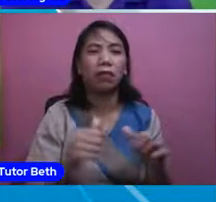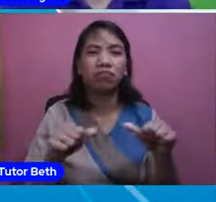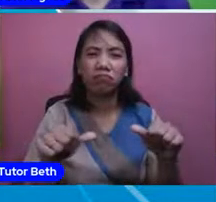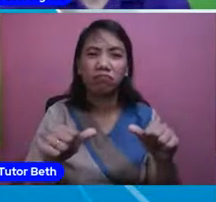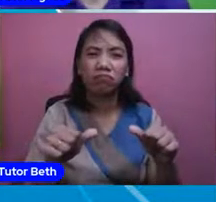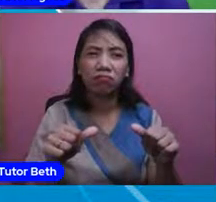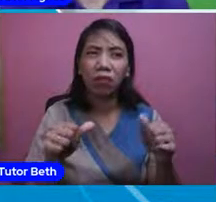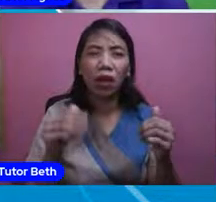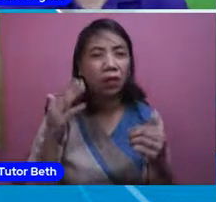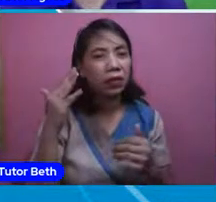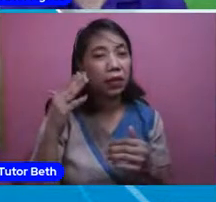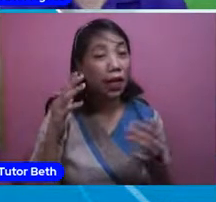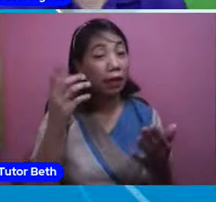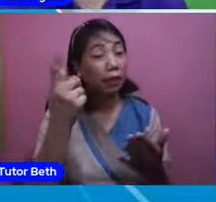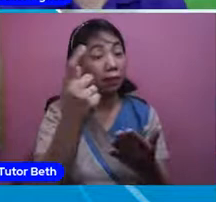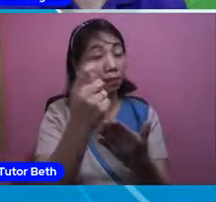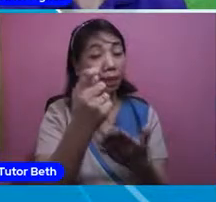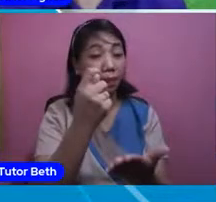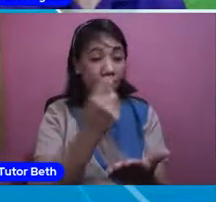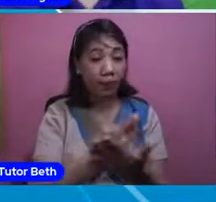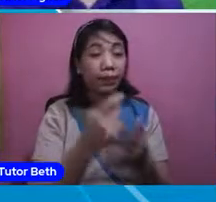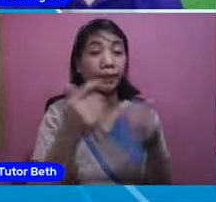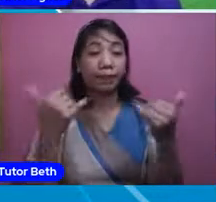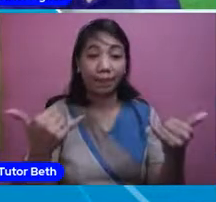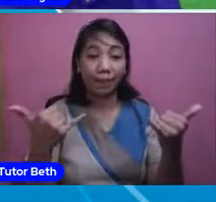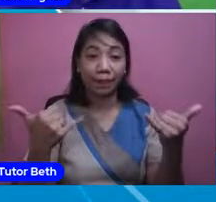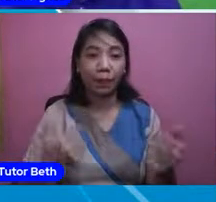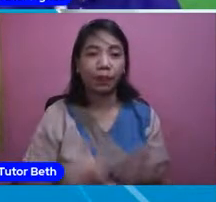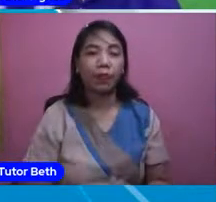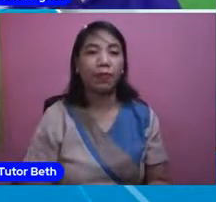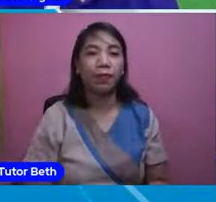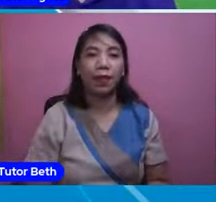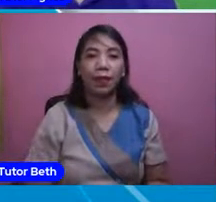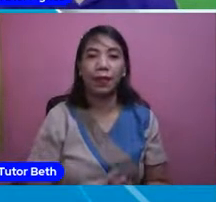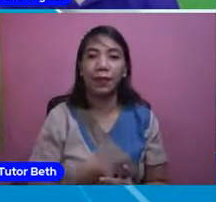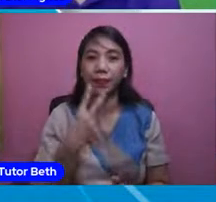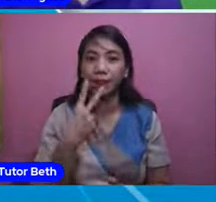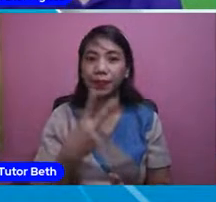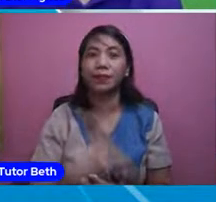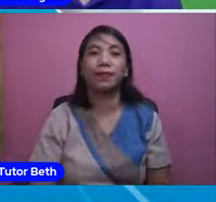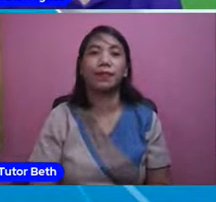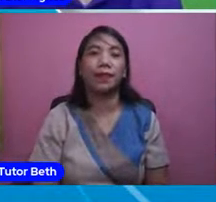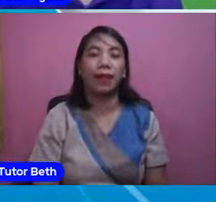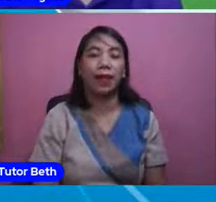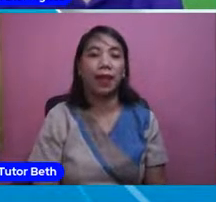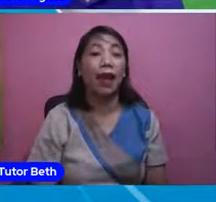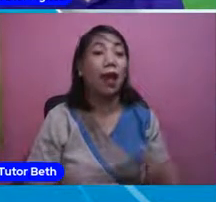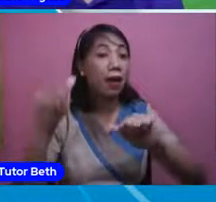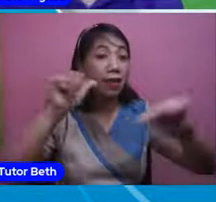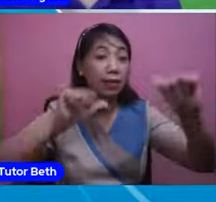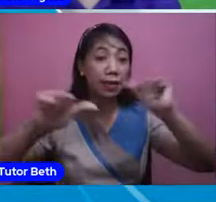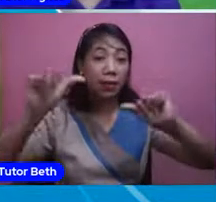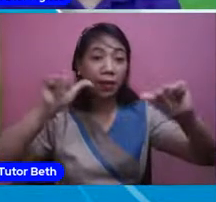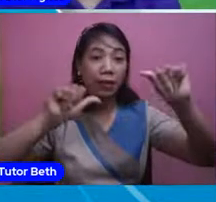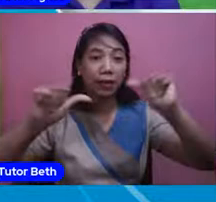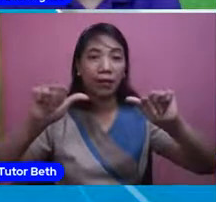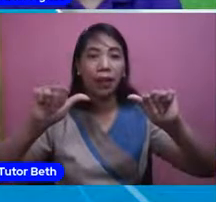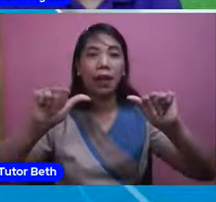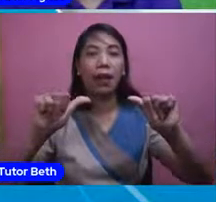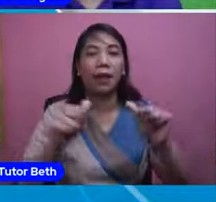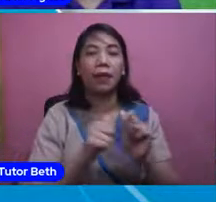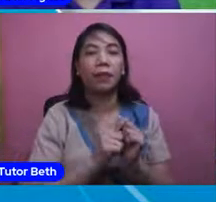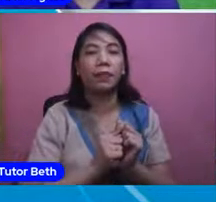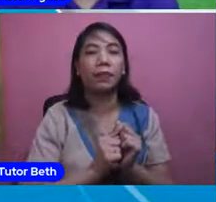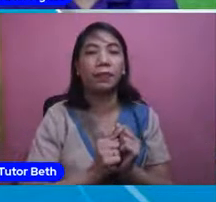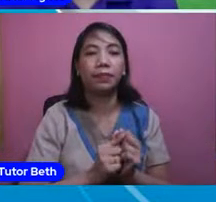ha? Okay, next. O, yung pangalawa nating kasanayan. O, meron din naman akong